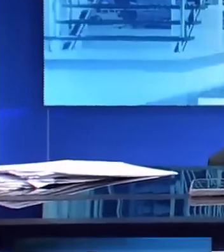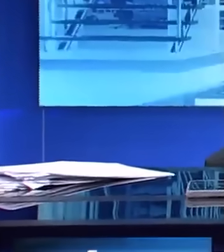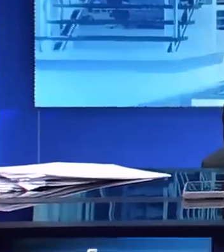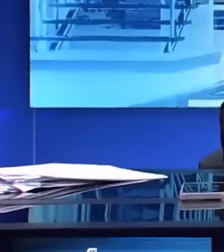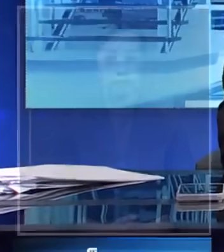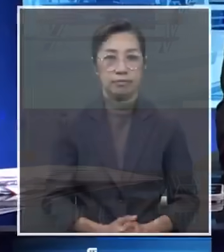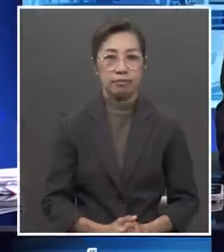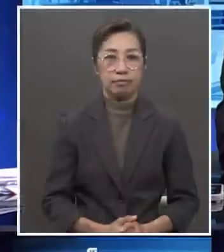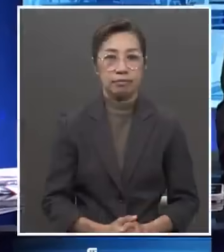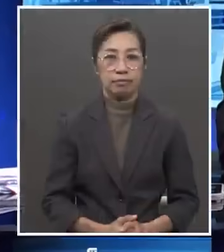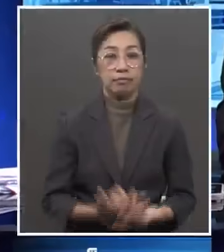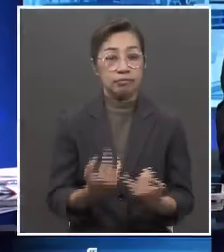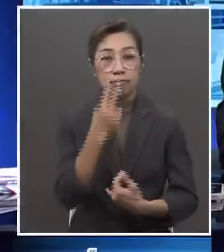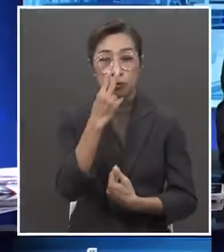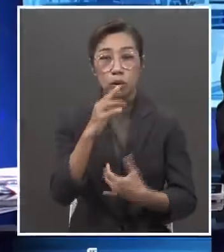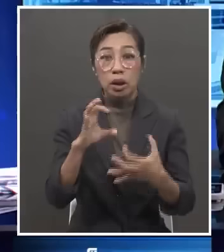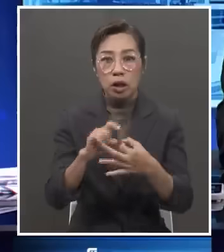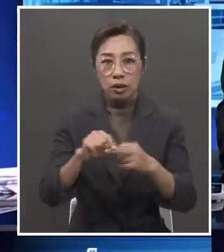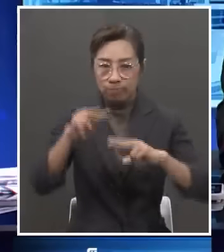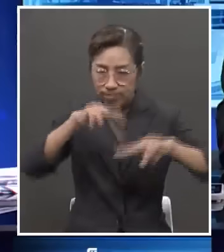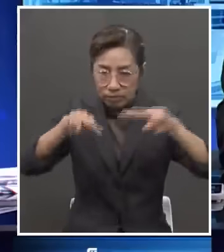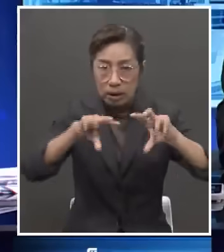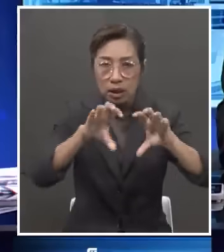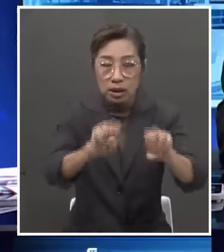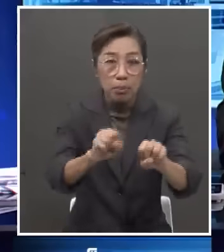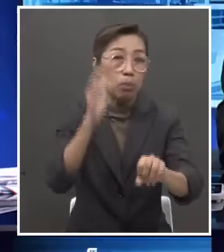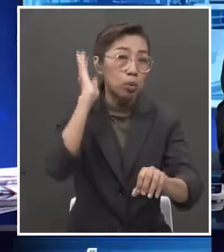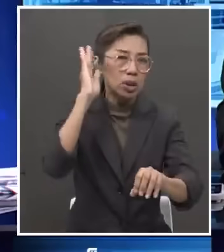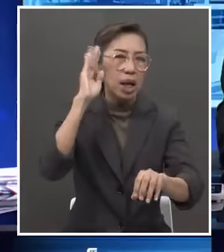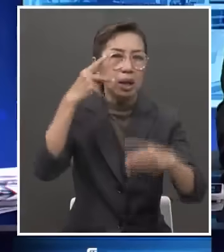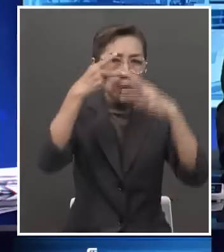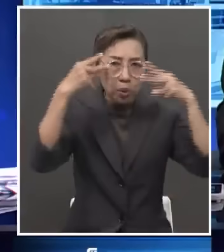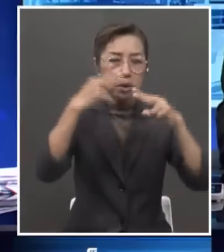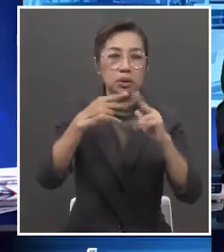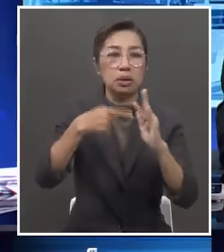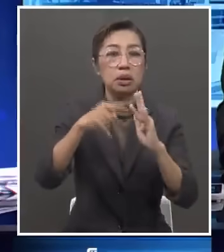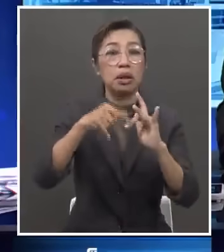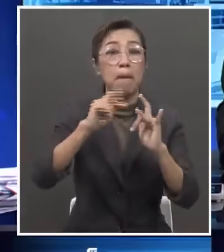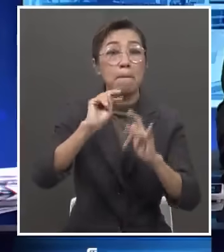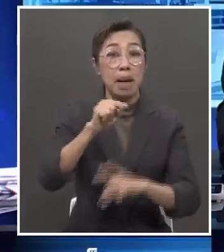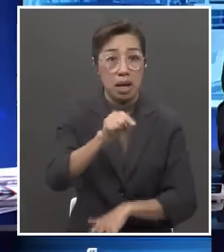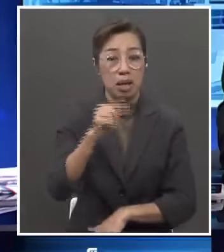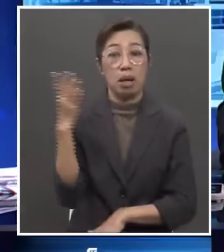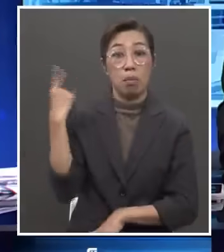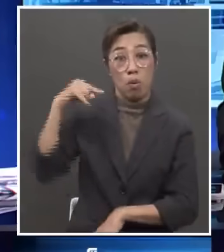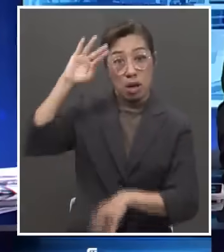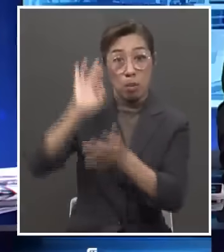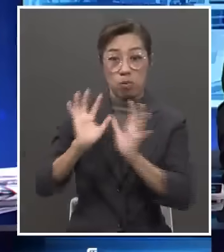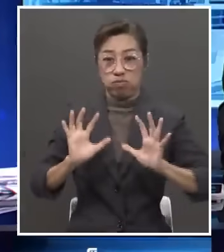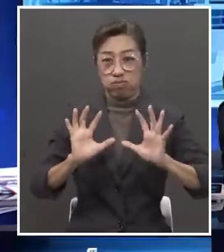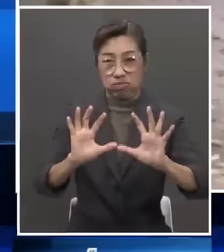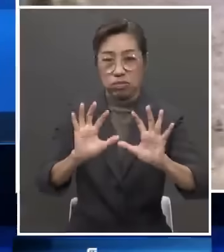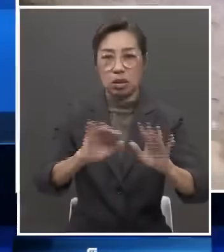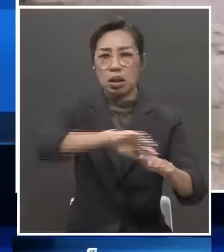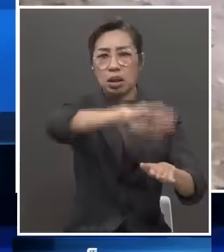กลับมาช่วงนี้นะครับดูความเคลื่อนไหวการล่าตัวเสี่แป้งนาโหนดกันต่อนะครับในพื้นที่หลังจากเมื่อวานนี้ทางเจ้าหน้าที่นะครับไปบุกบริเวณ